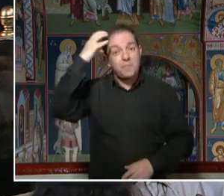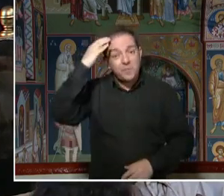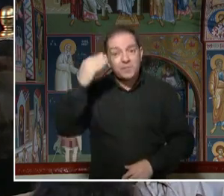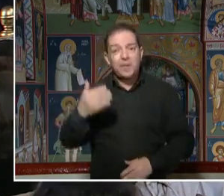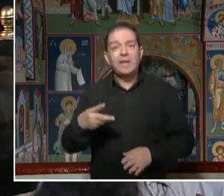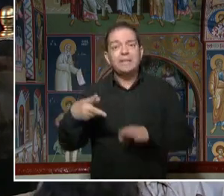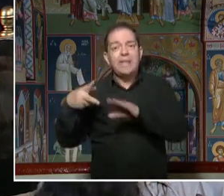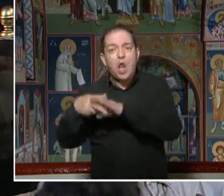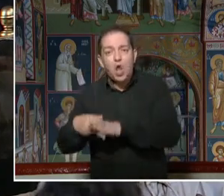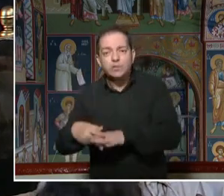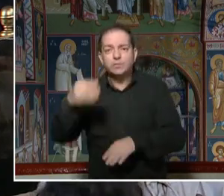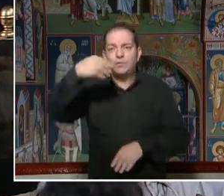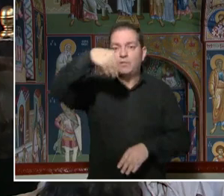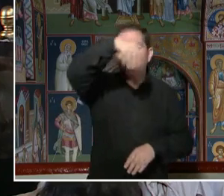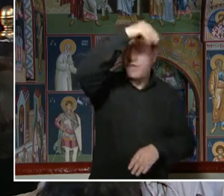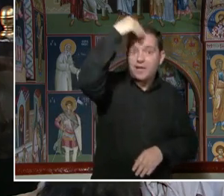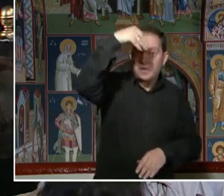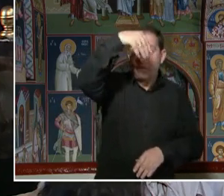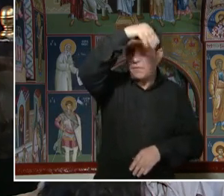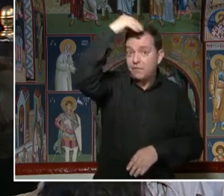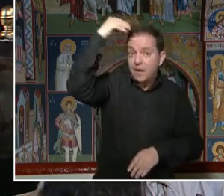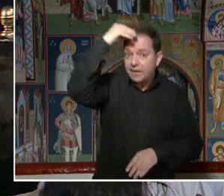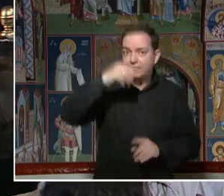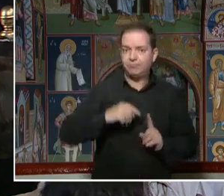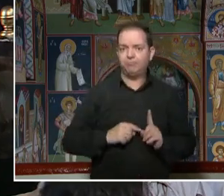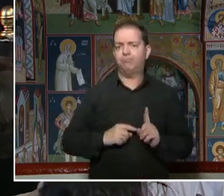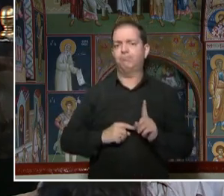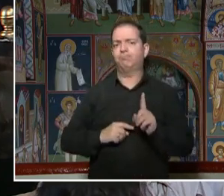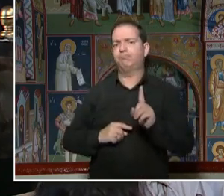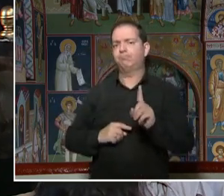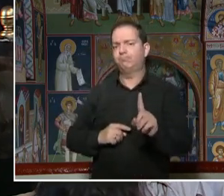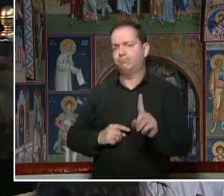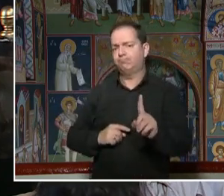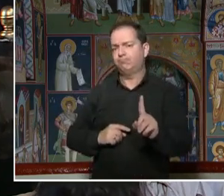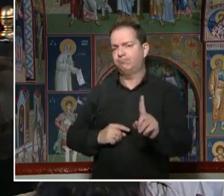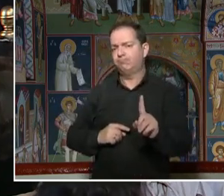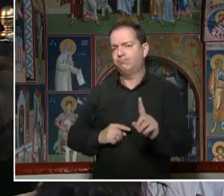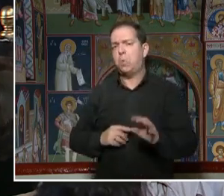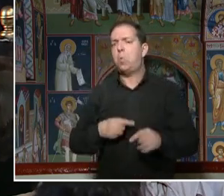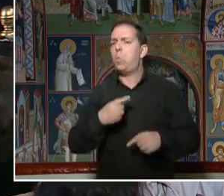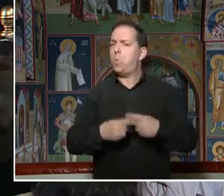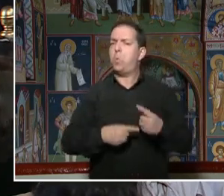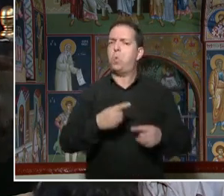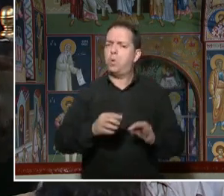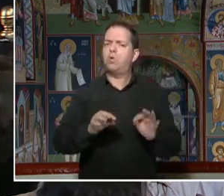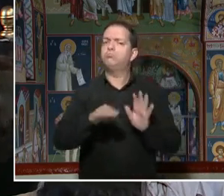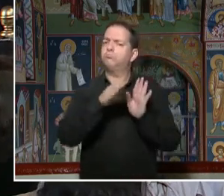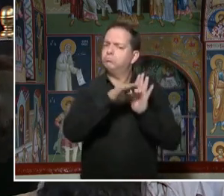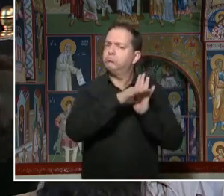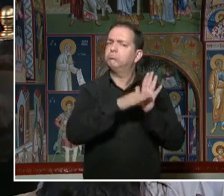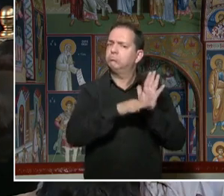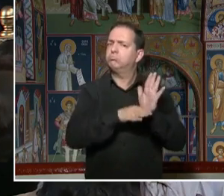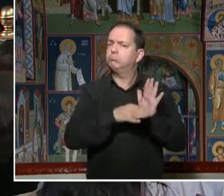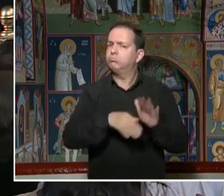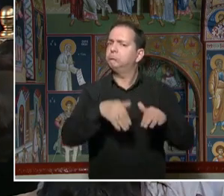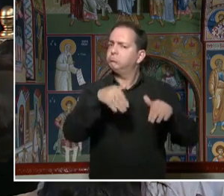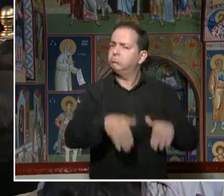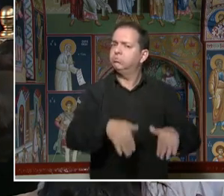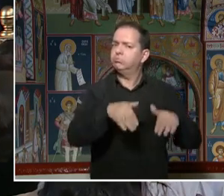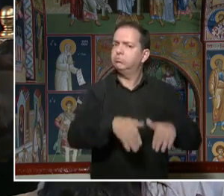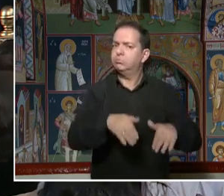Φαρισαίου, ο αλαζόνας Φαρισαίος, ο τυπικός στηρητής του νόμου,